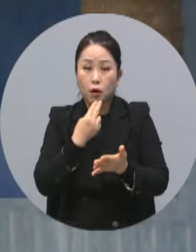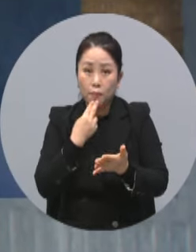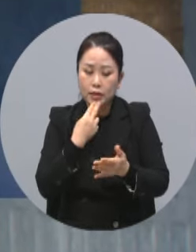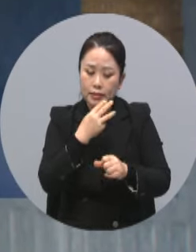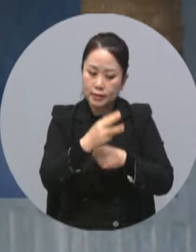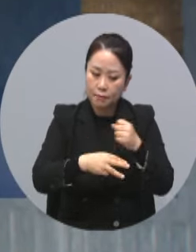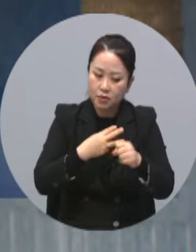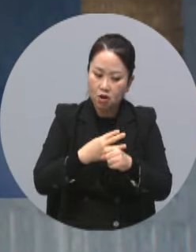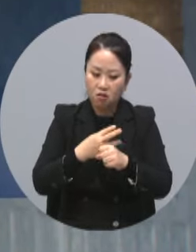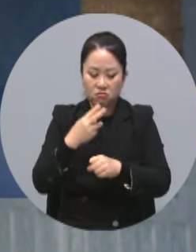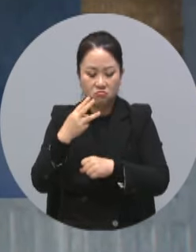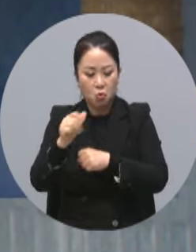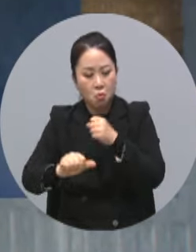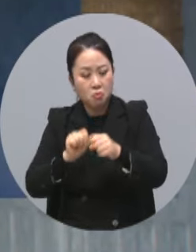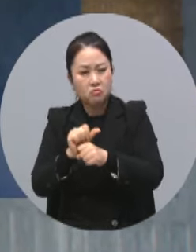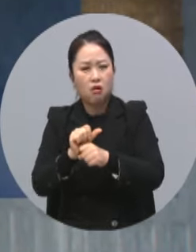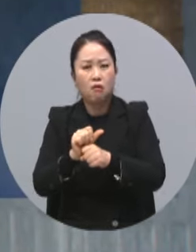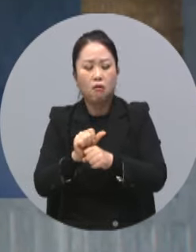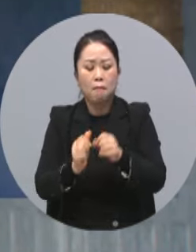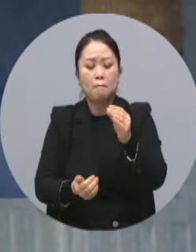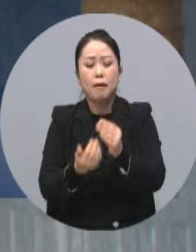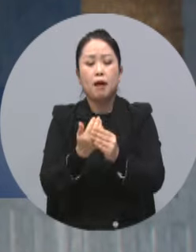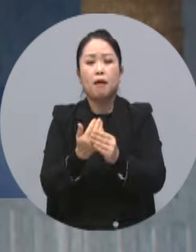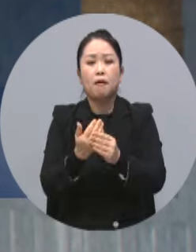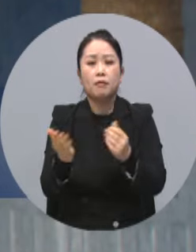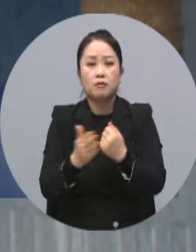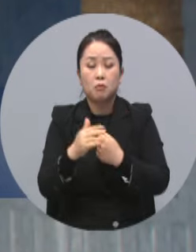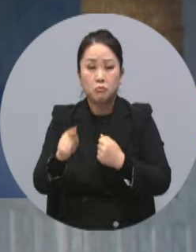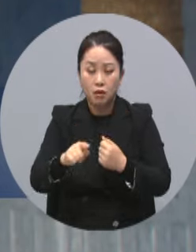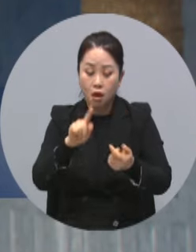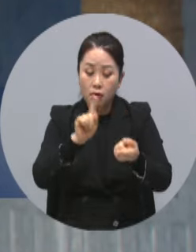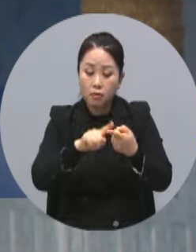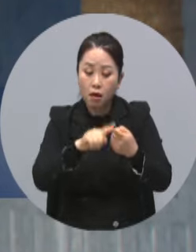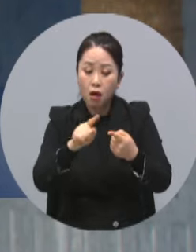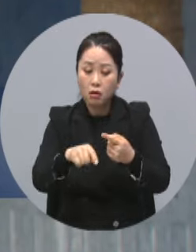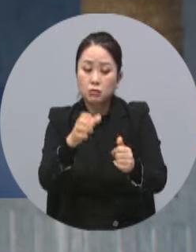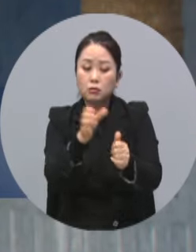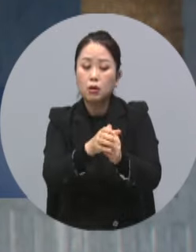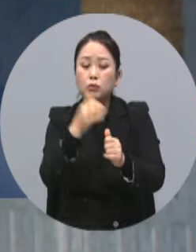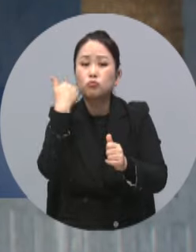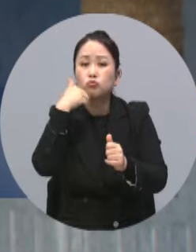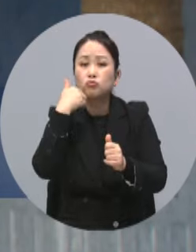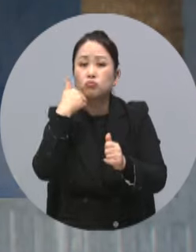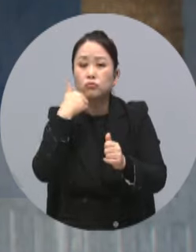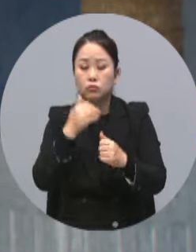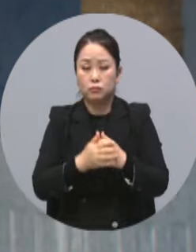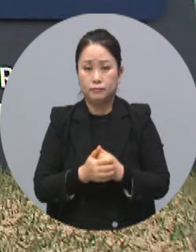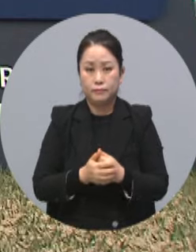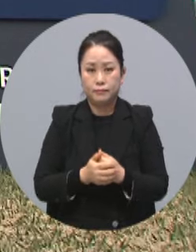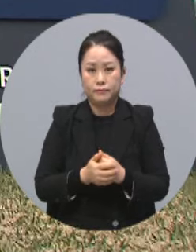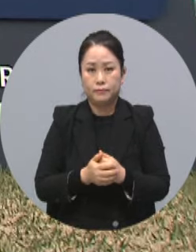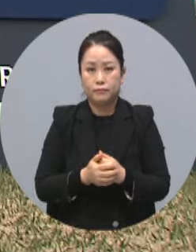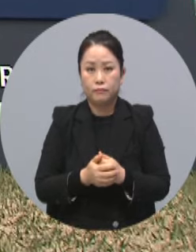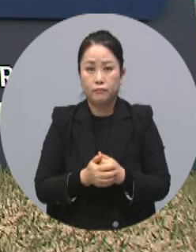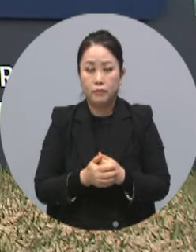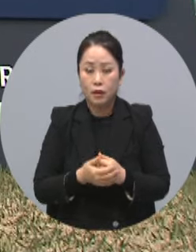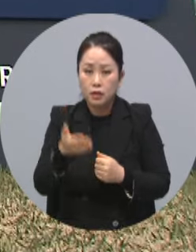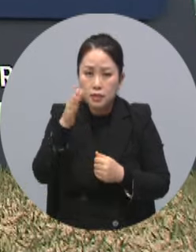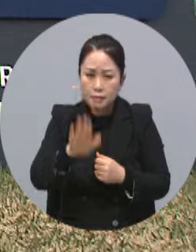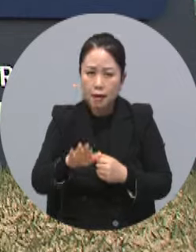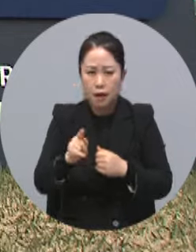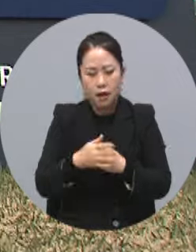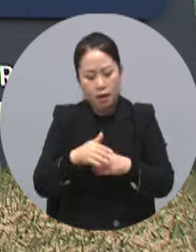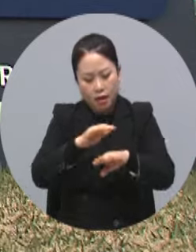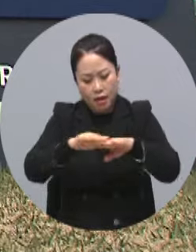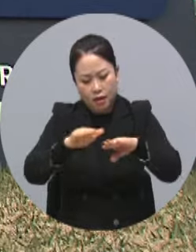5년 이렇게 나버리니 요거에 대한 책임은 과연 누구한테 있느냐 하지만 가야